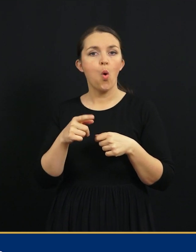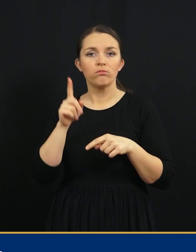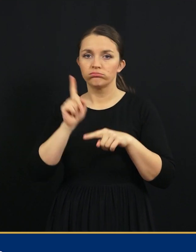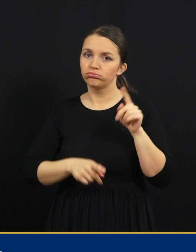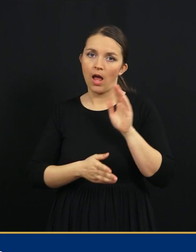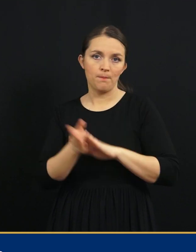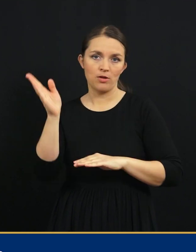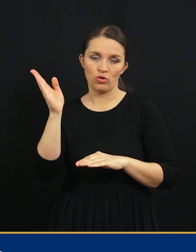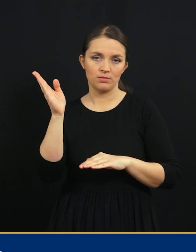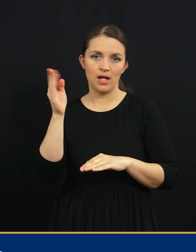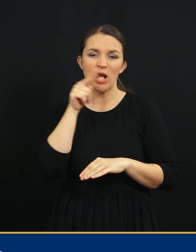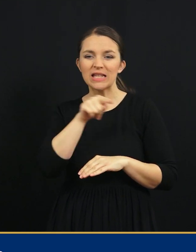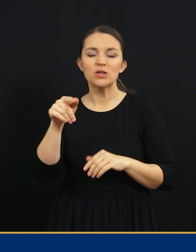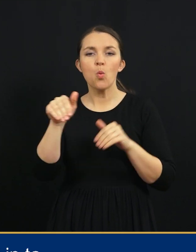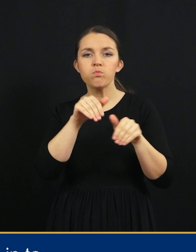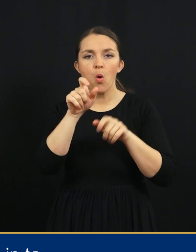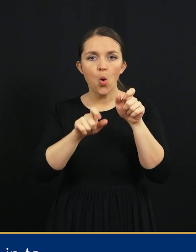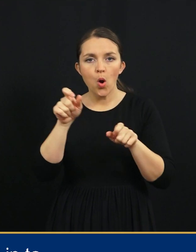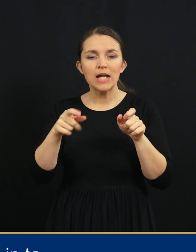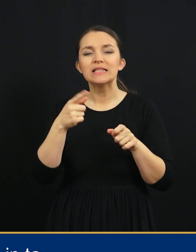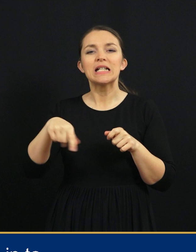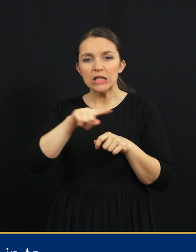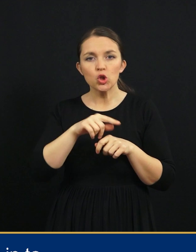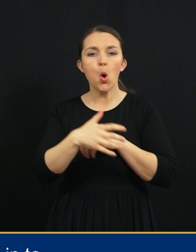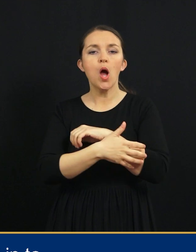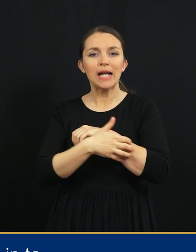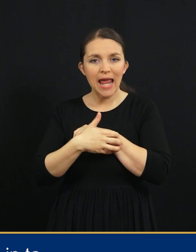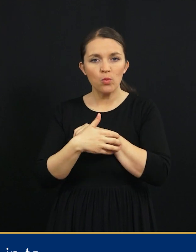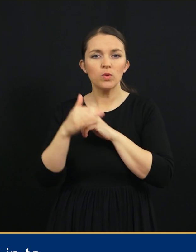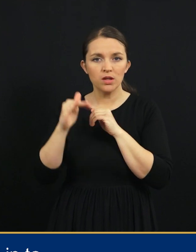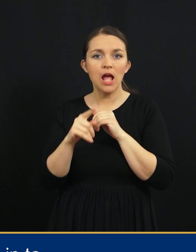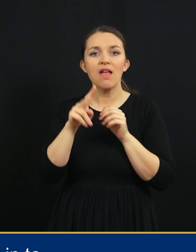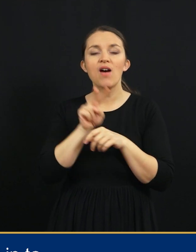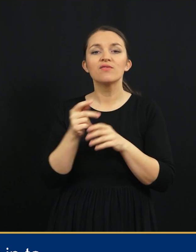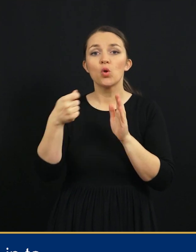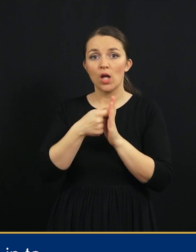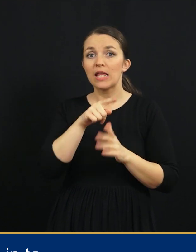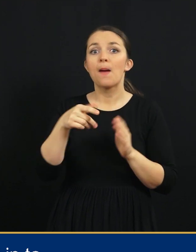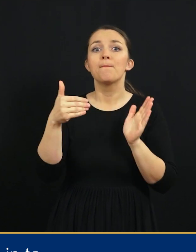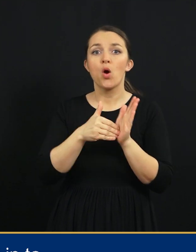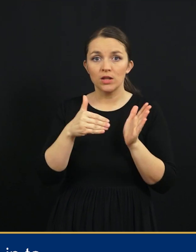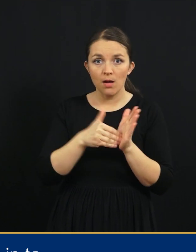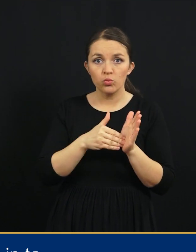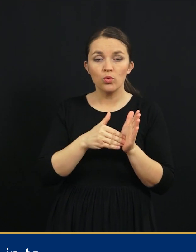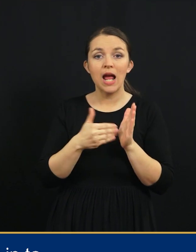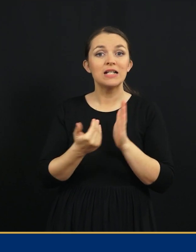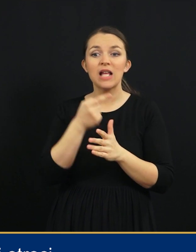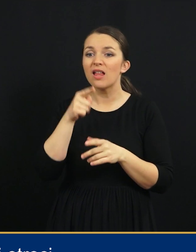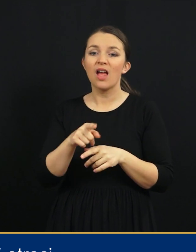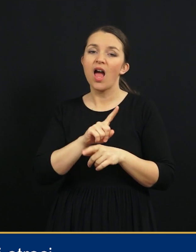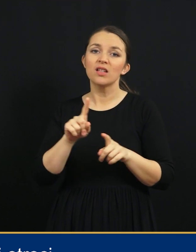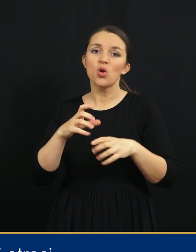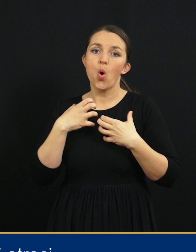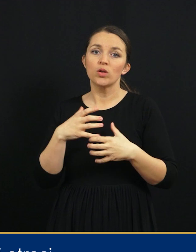to izrodilo v nasprotno smer. Tisti upokojenci, ki so revnejši in ta varstveni dodatek seveda potrebujejo, se